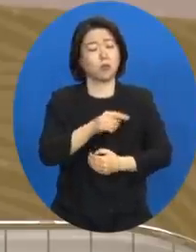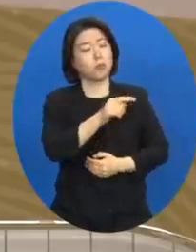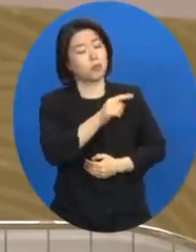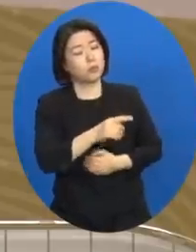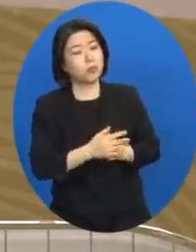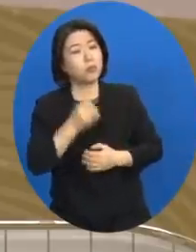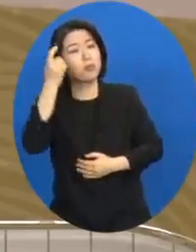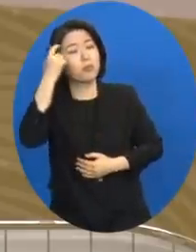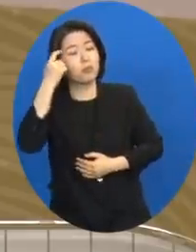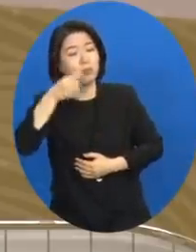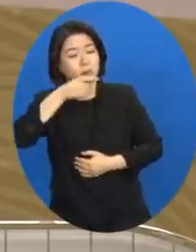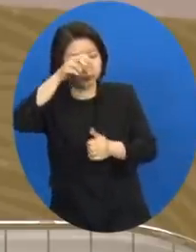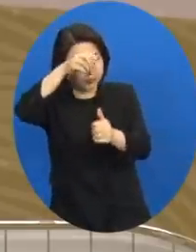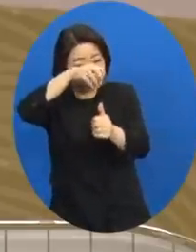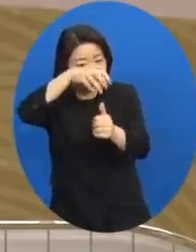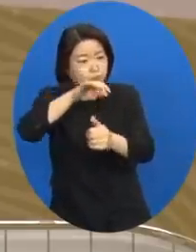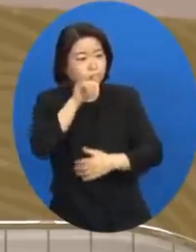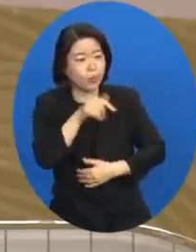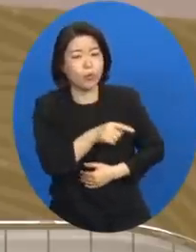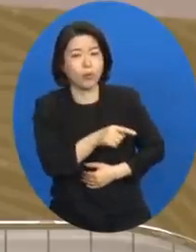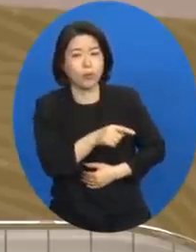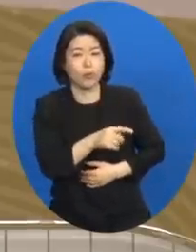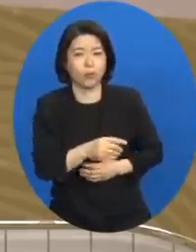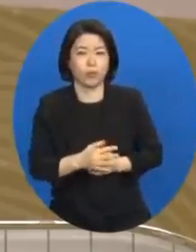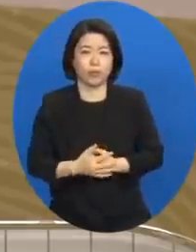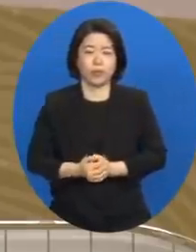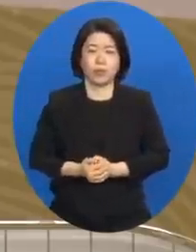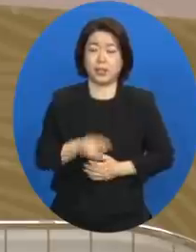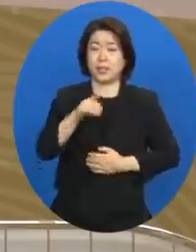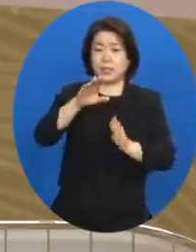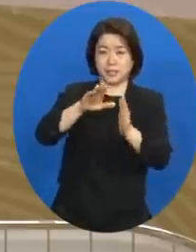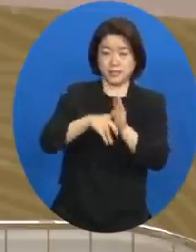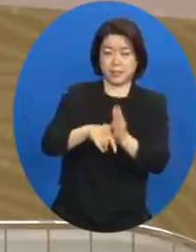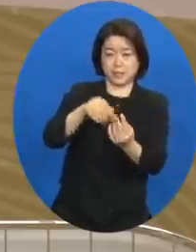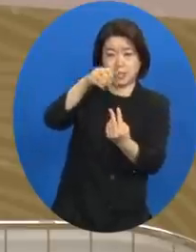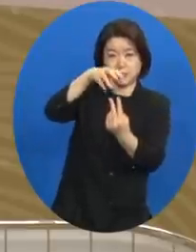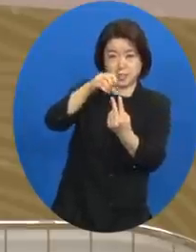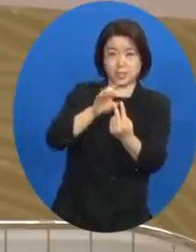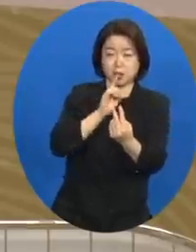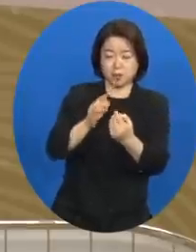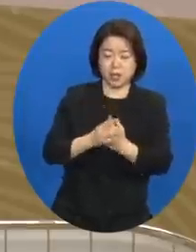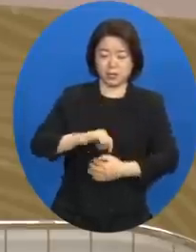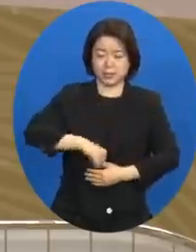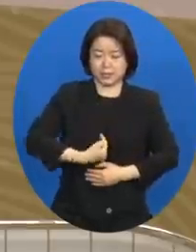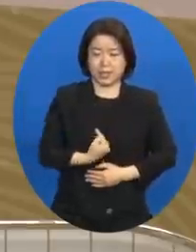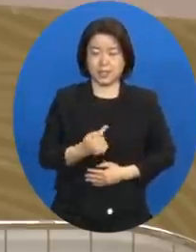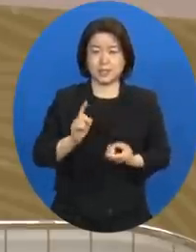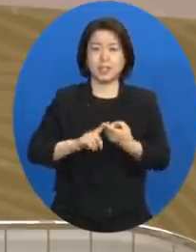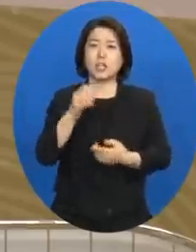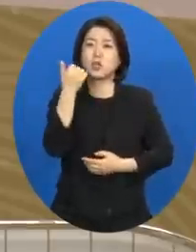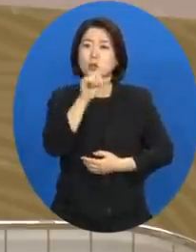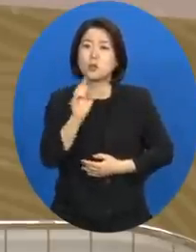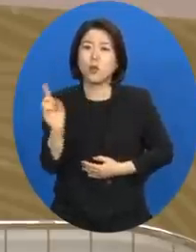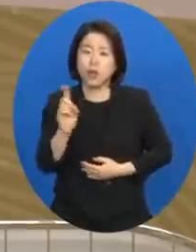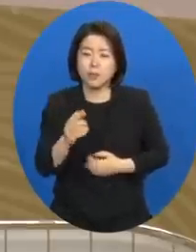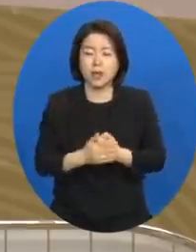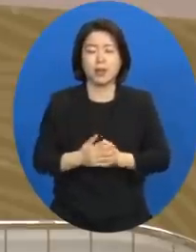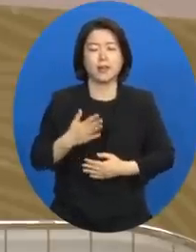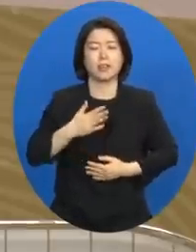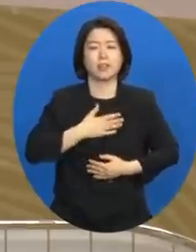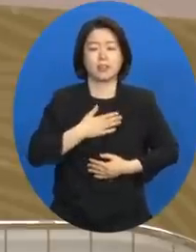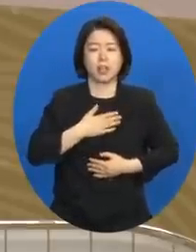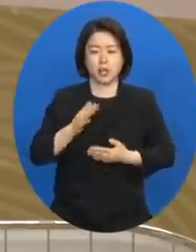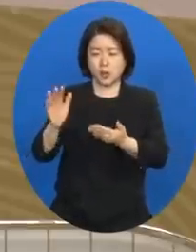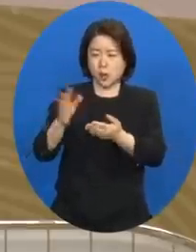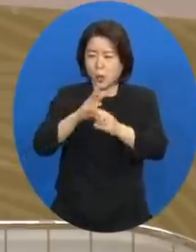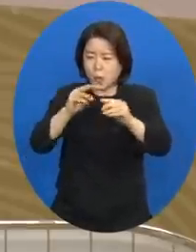왜 세례를 주느냐? 그때 세례 요한이 자기 자신에 대해서 소개하기를, 나는 광야에 외치는